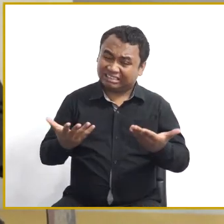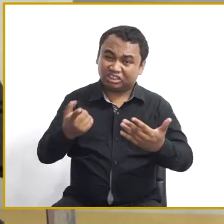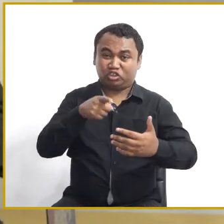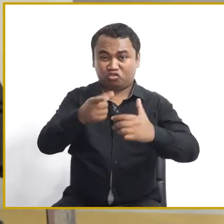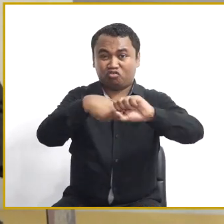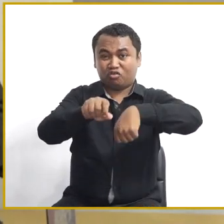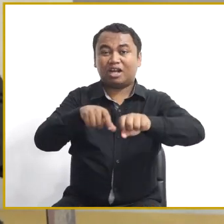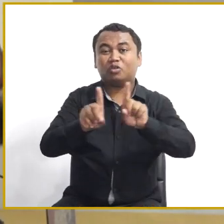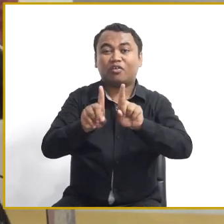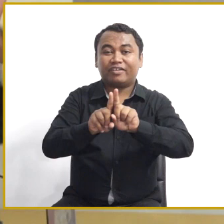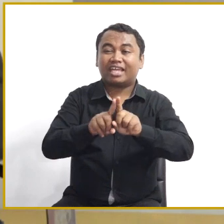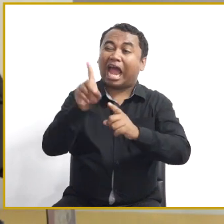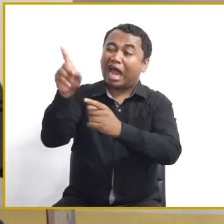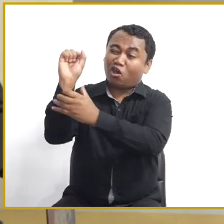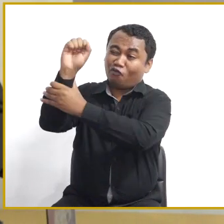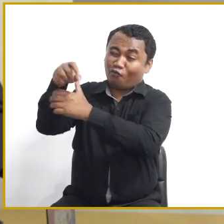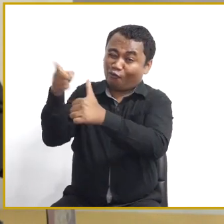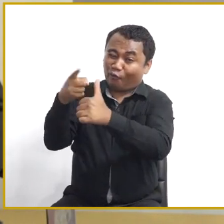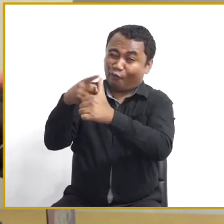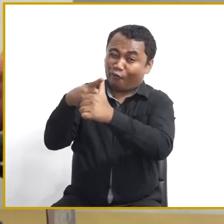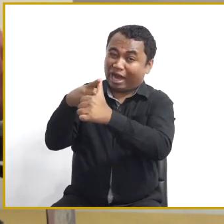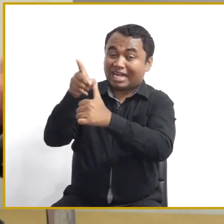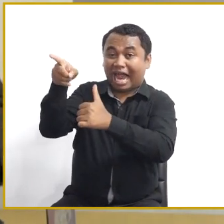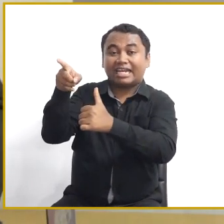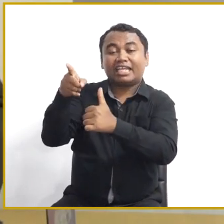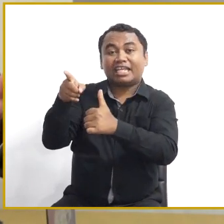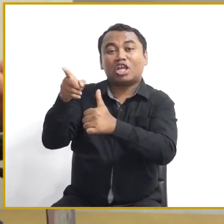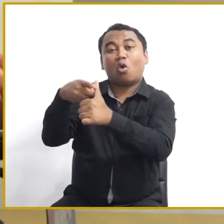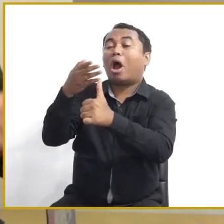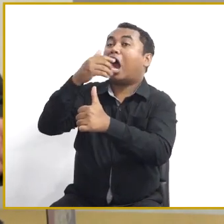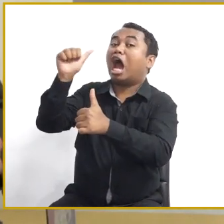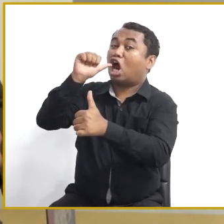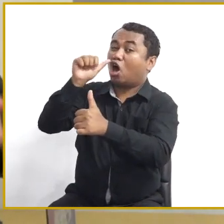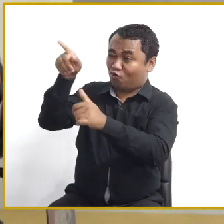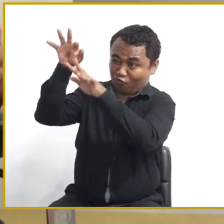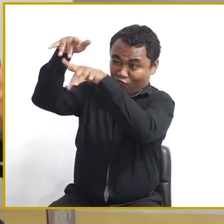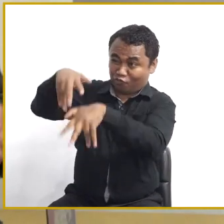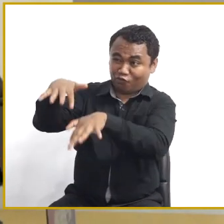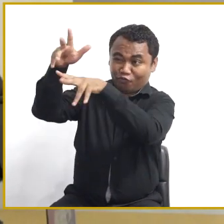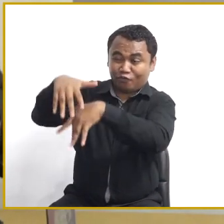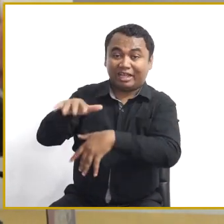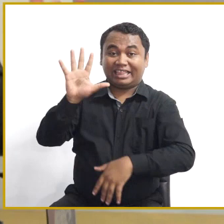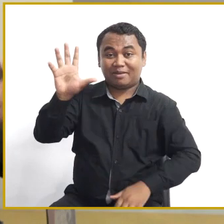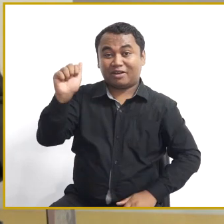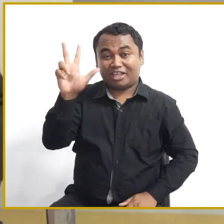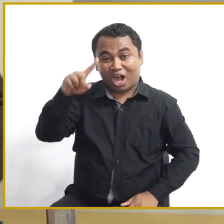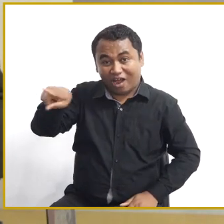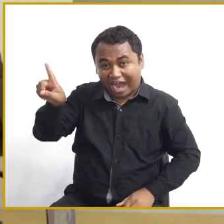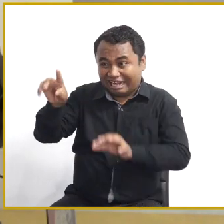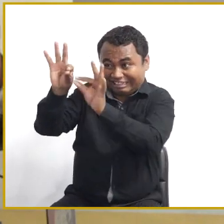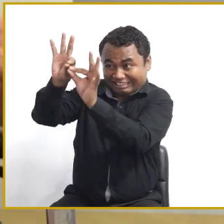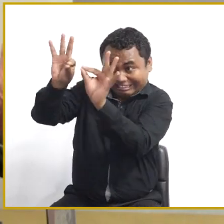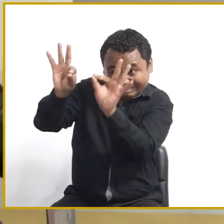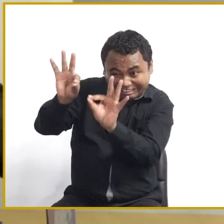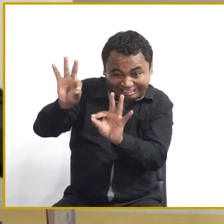fotsiny tsika manana fiara misy jiro ao misy auto radio a misy télé ao a misy ordinateur de bord ao a